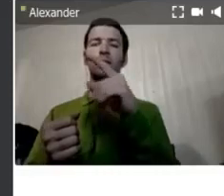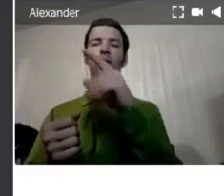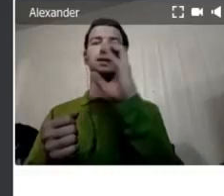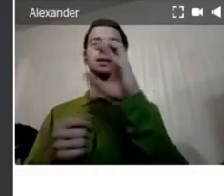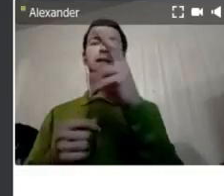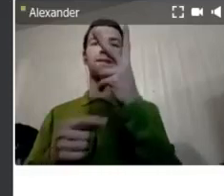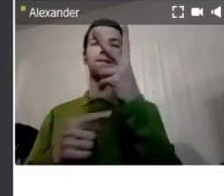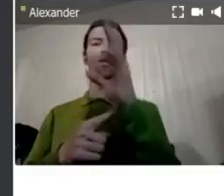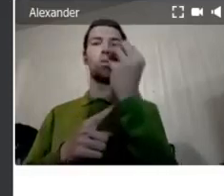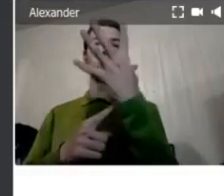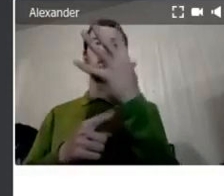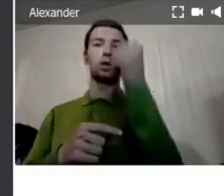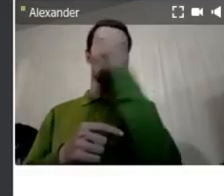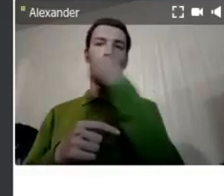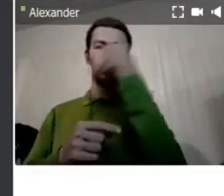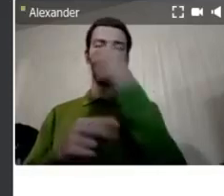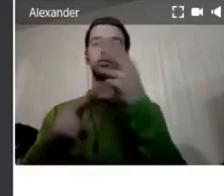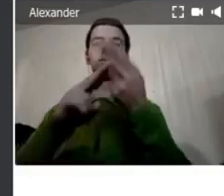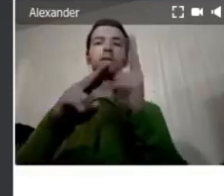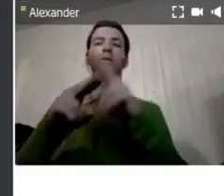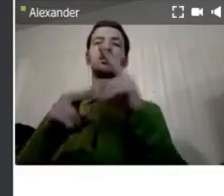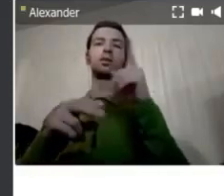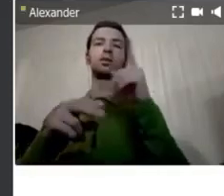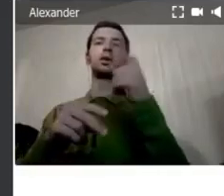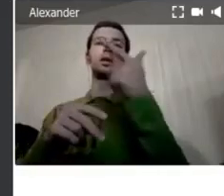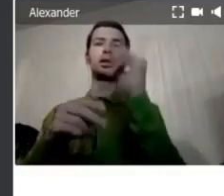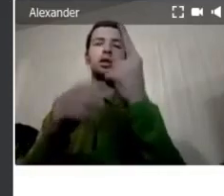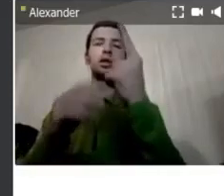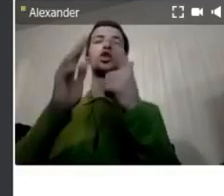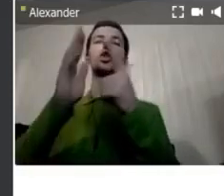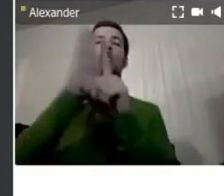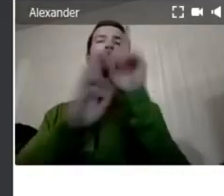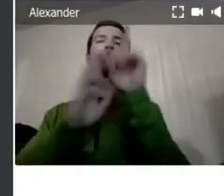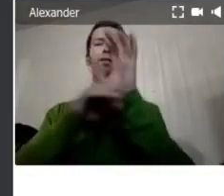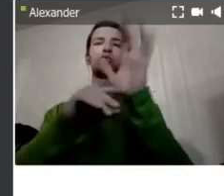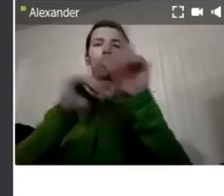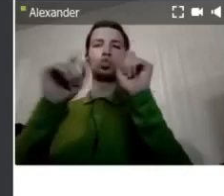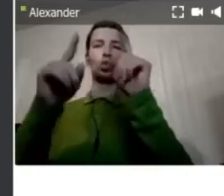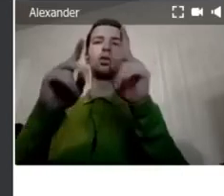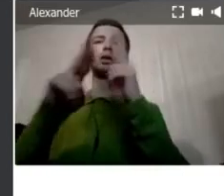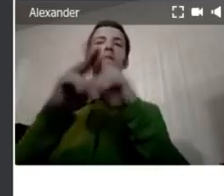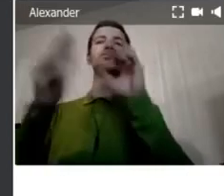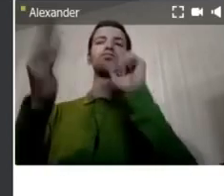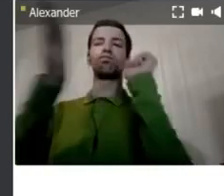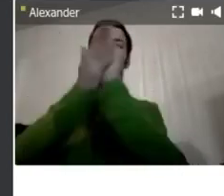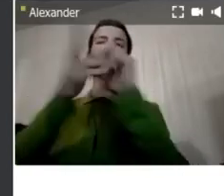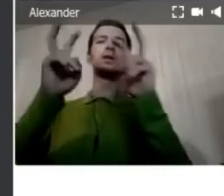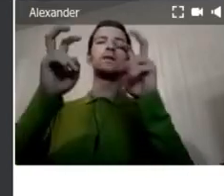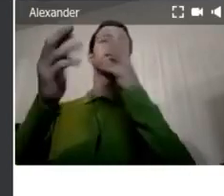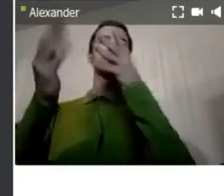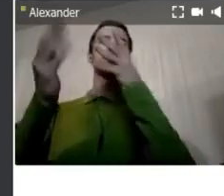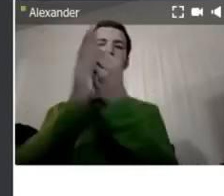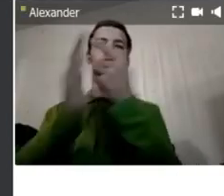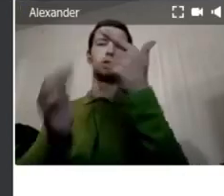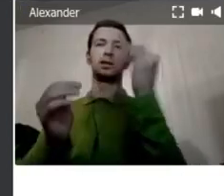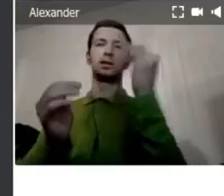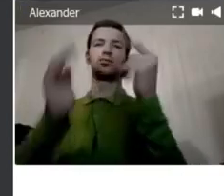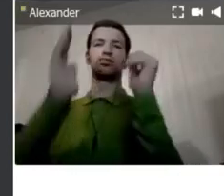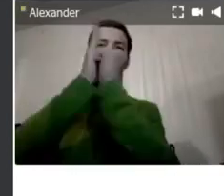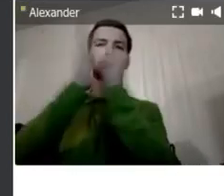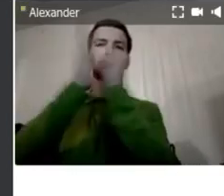Global Intergold предложил своим клиентам очень интересную возможность. Это инвестиции.